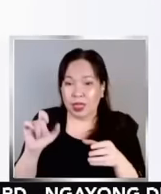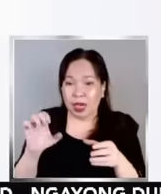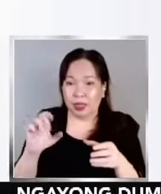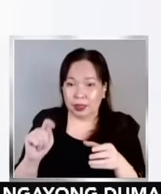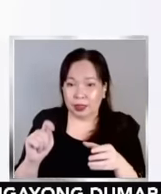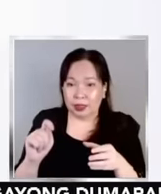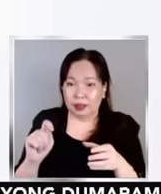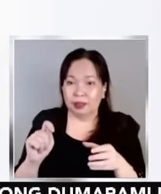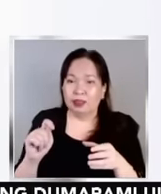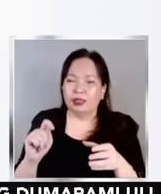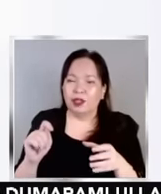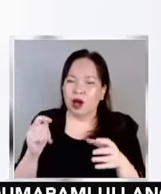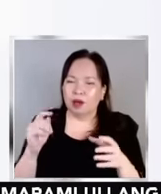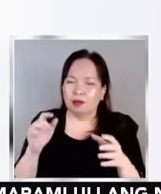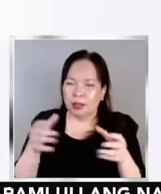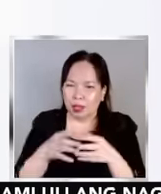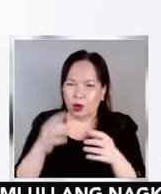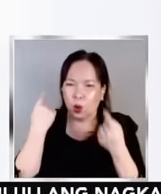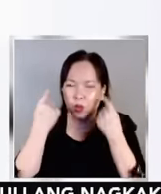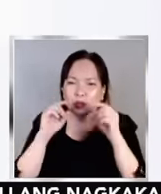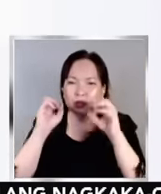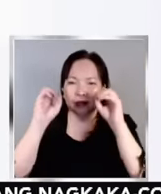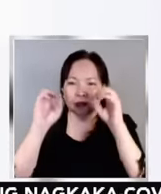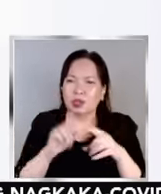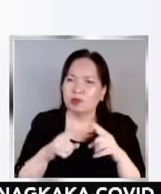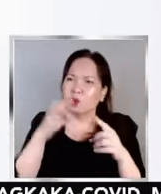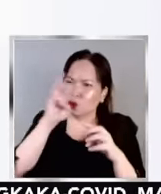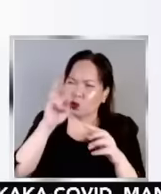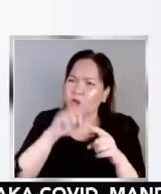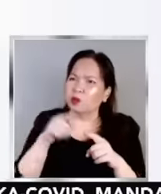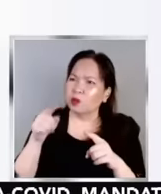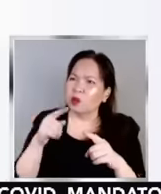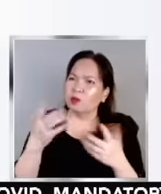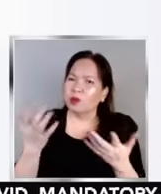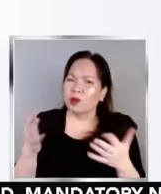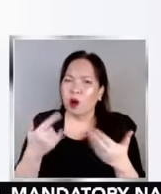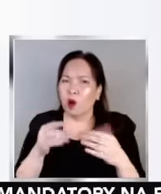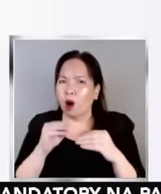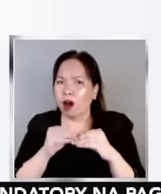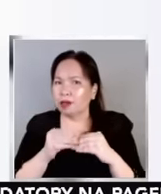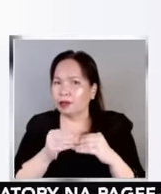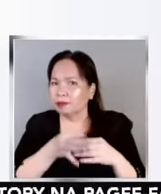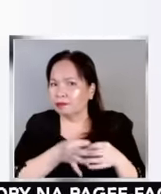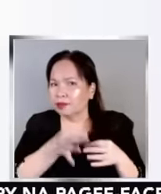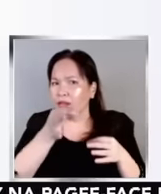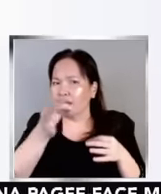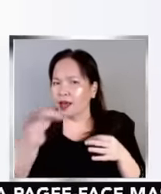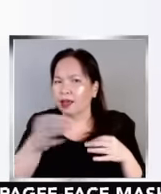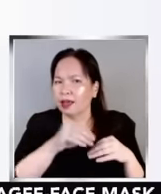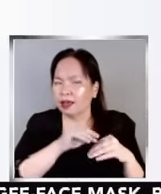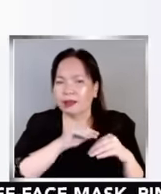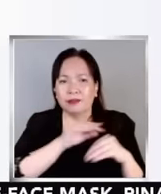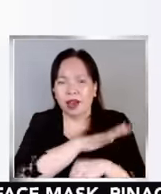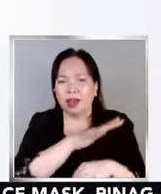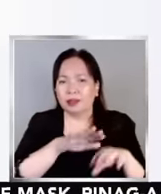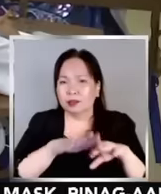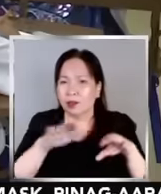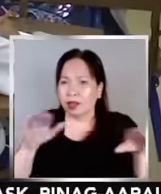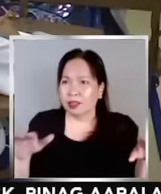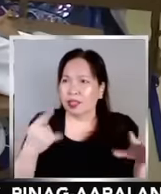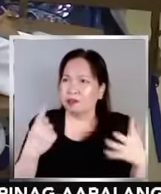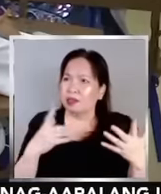dapat Tignan ng ating pamahalaan yung longterm na effect nito sa ating kabataan at sa ating ekonomi an no sa